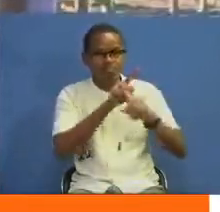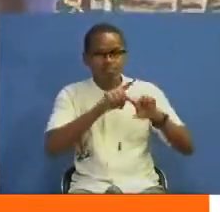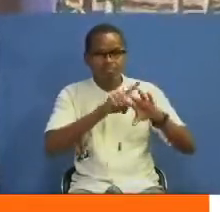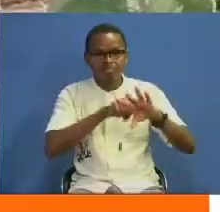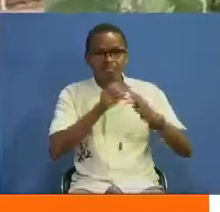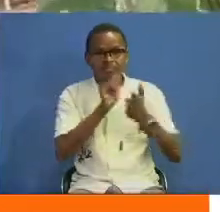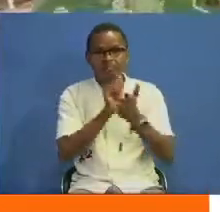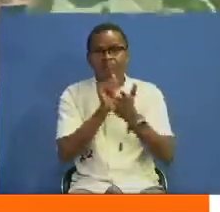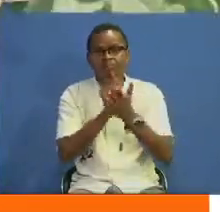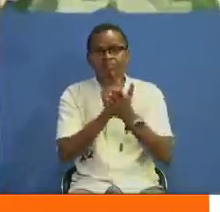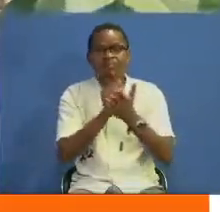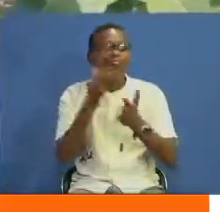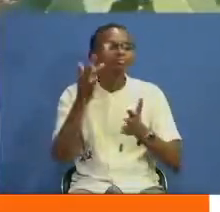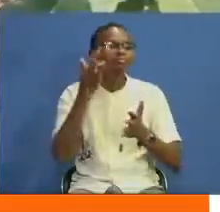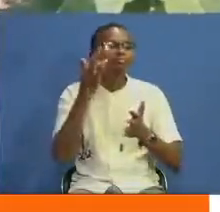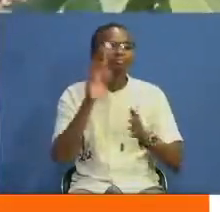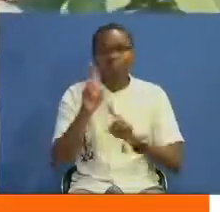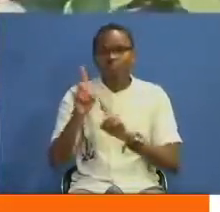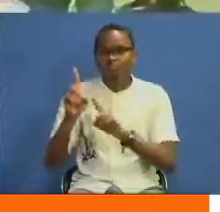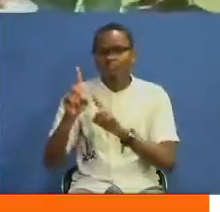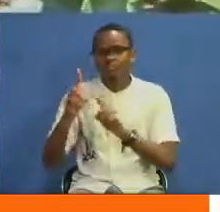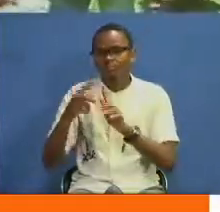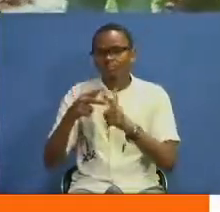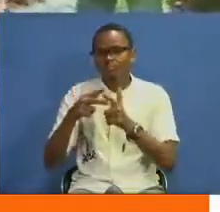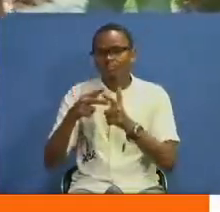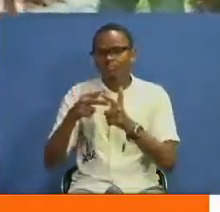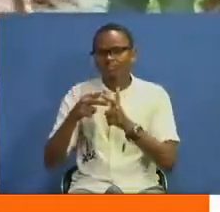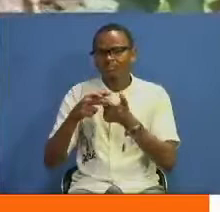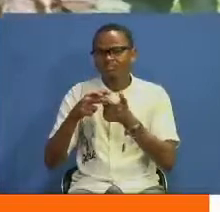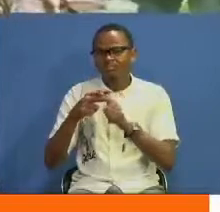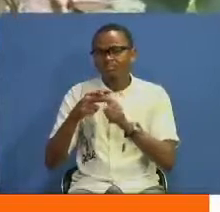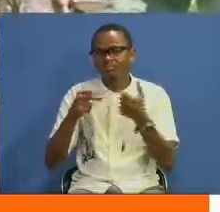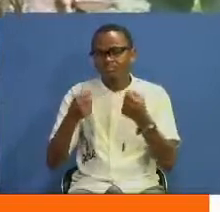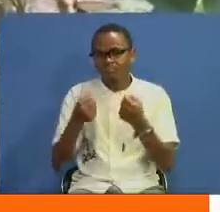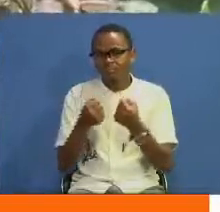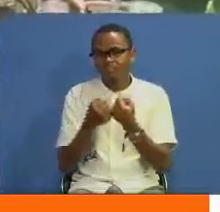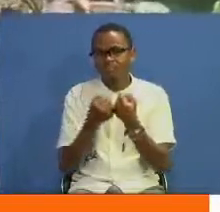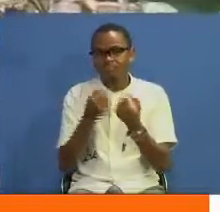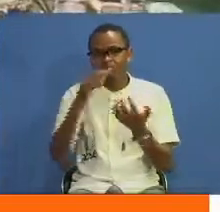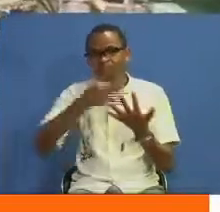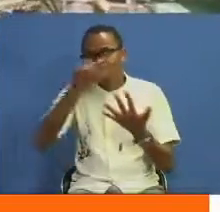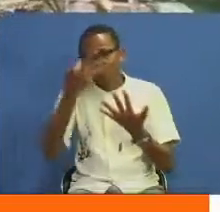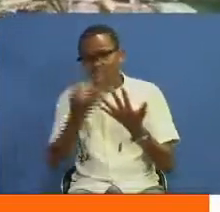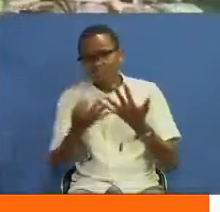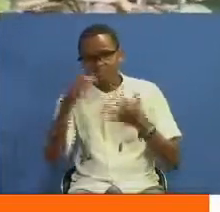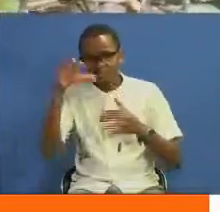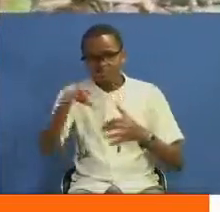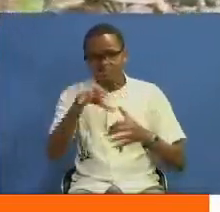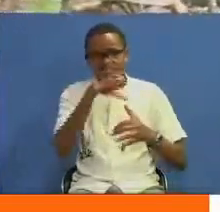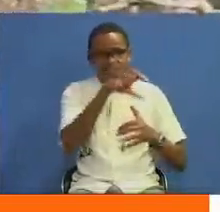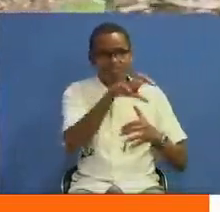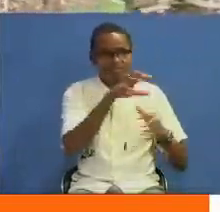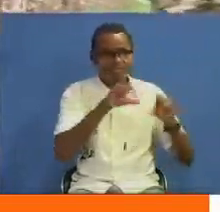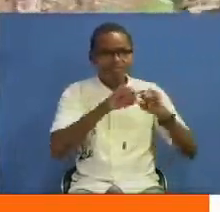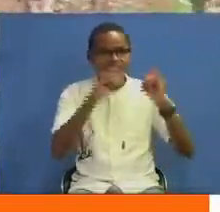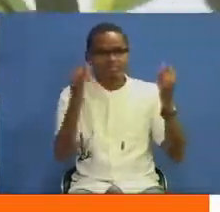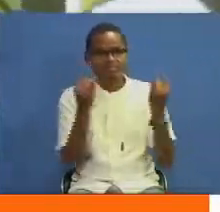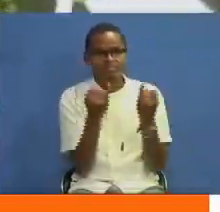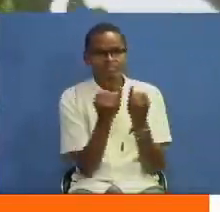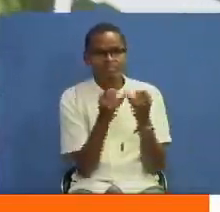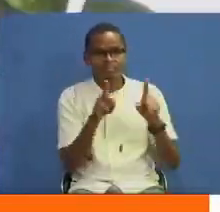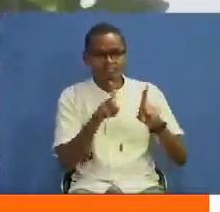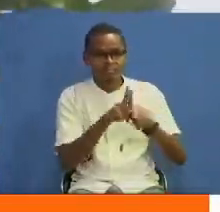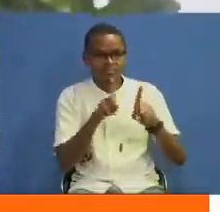wadudu. Ukosefu wa mashini hizi na mbegu unasababisha kufifia kwa masoko ya kimataifa, huku tukio